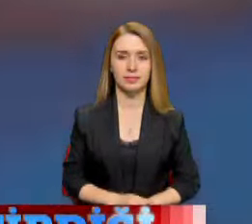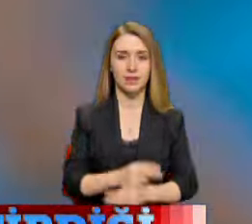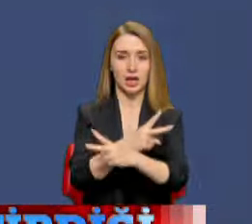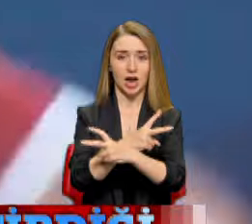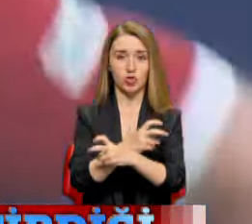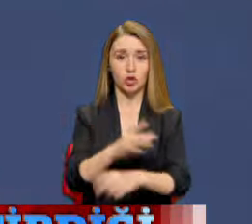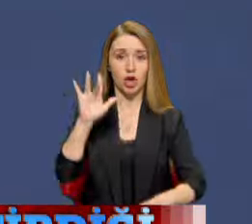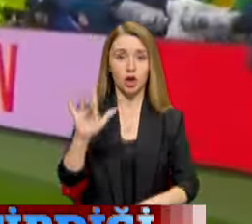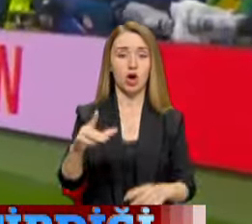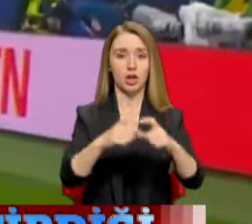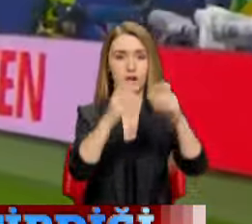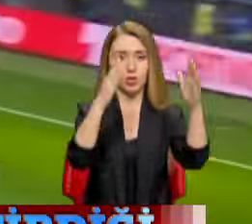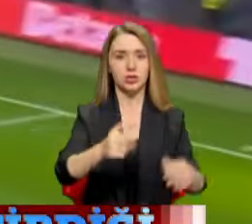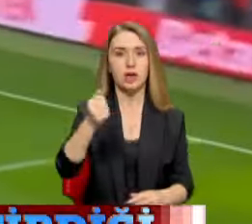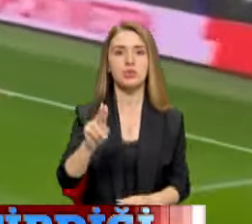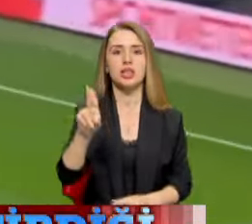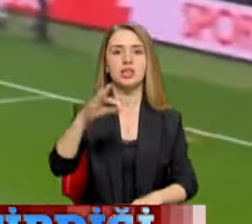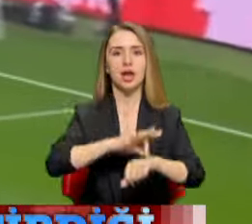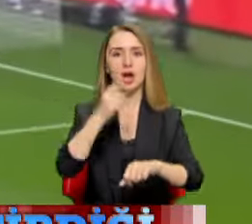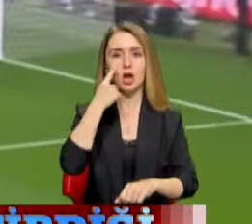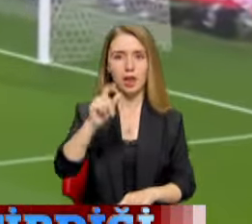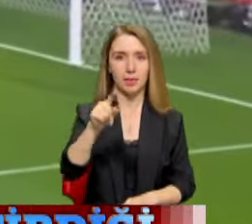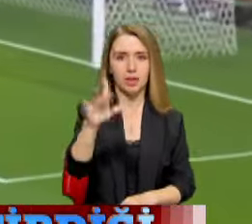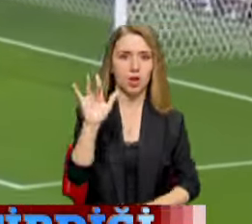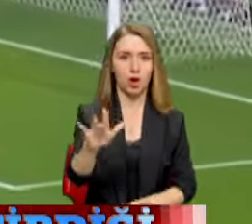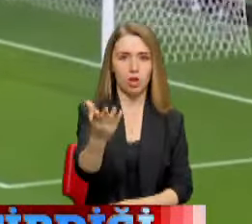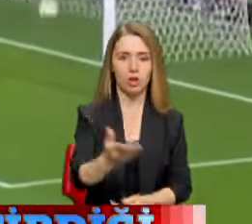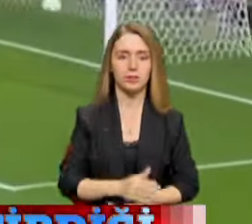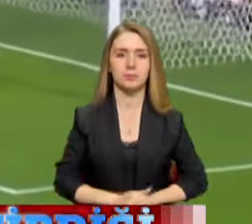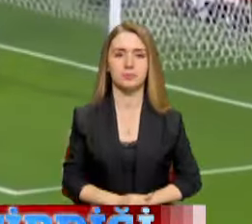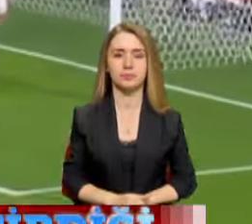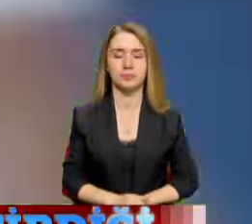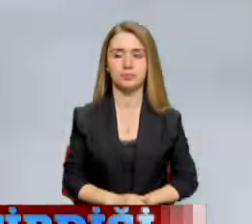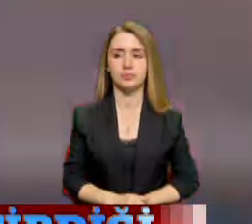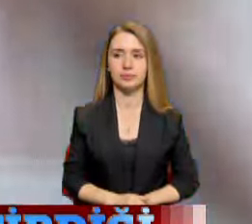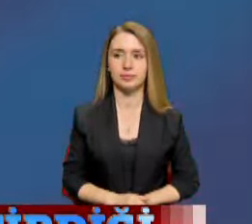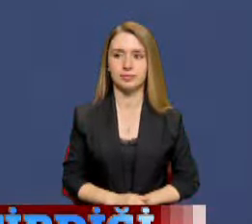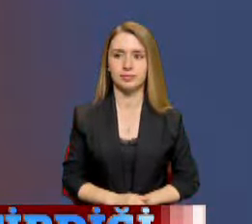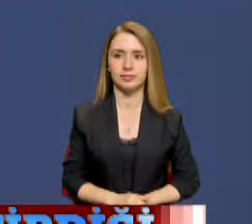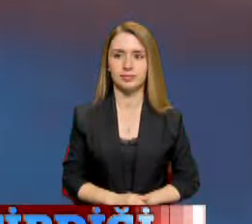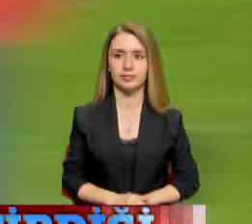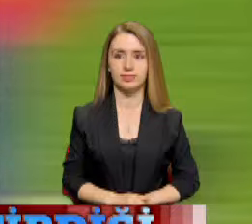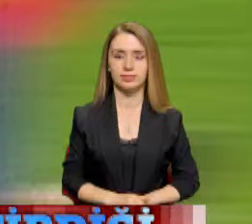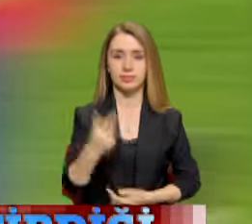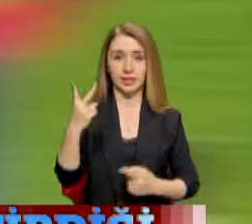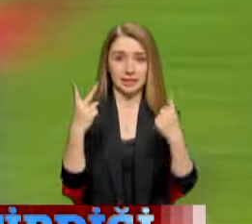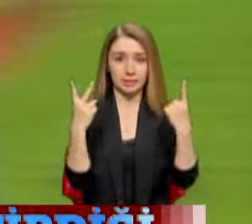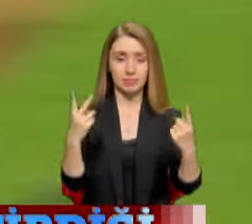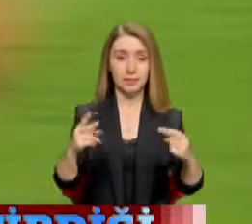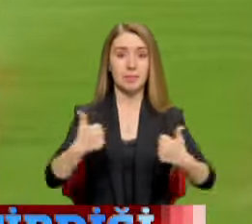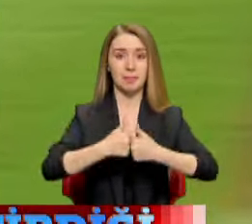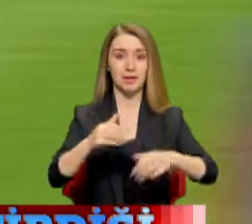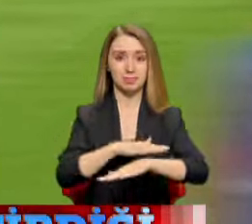Avusturya'nın tek golünü Gregovic 67. dakikada kaydetti. Onun ortası, kafa uzak nokta. 2-1 tamamlanan